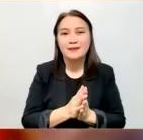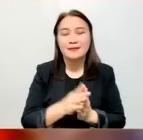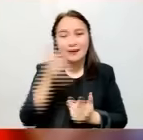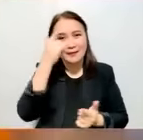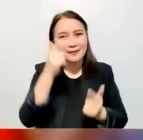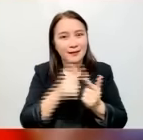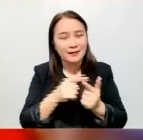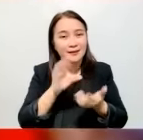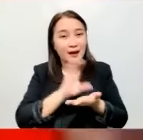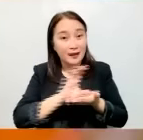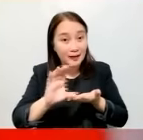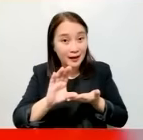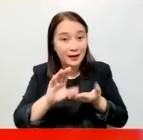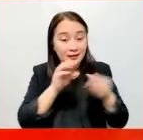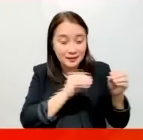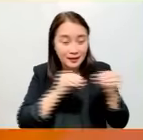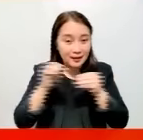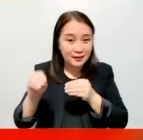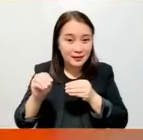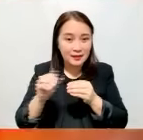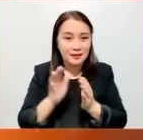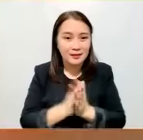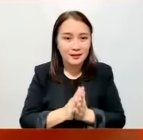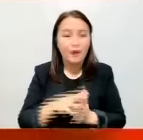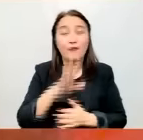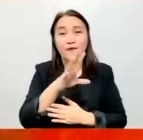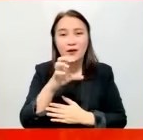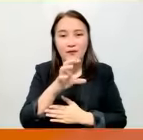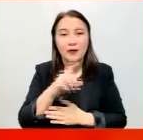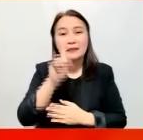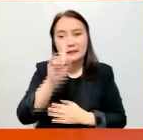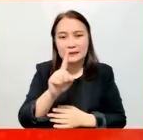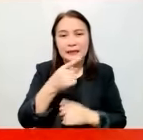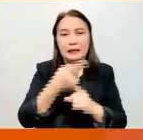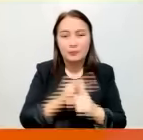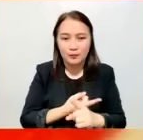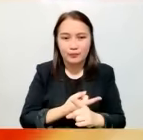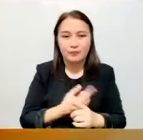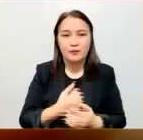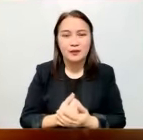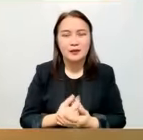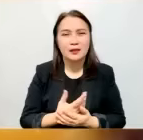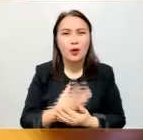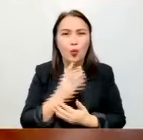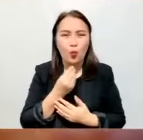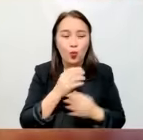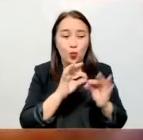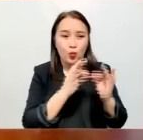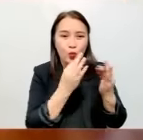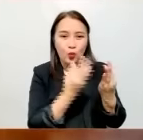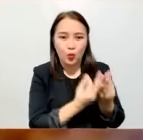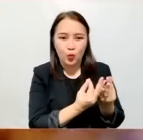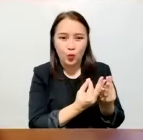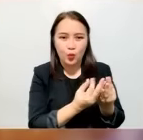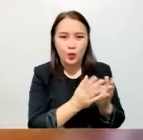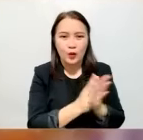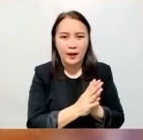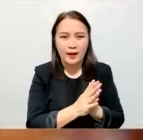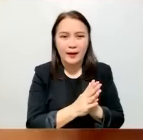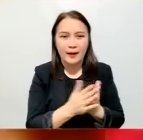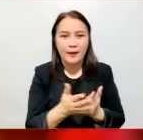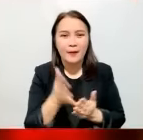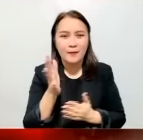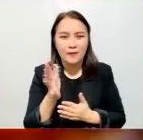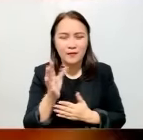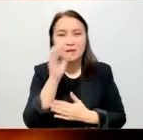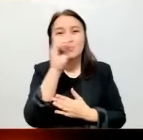ng 6 na buwan para po sa higit 2 milyong mga pamilya. Sila ang tinatawag na bottom 50% ng income bracket